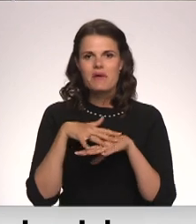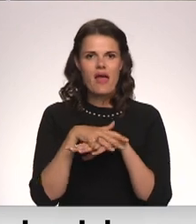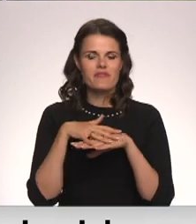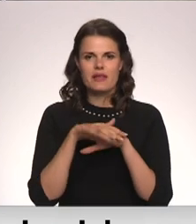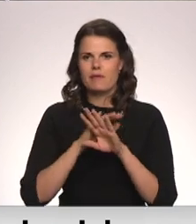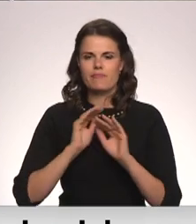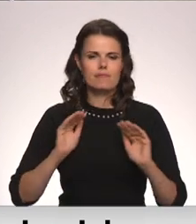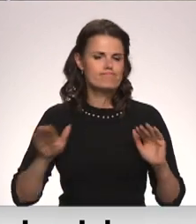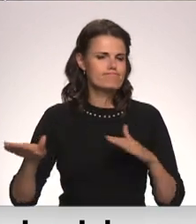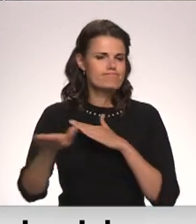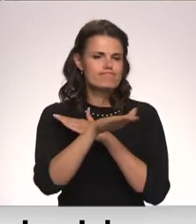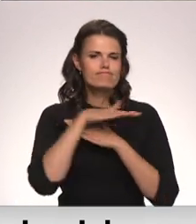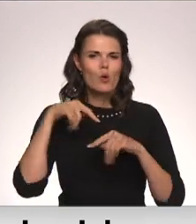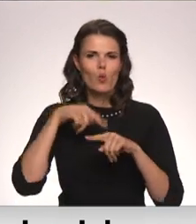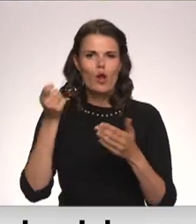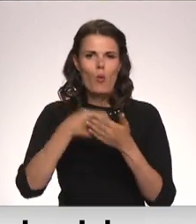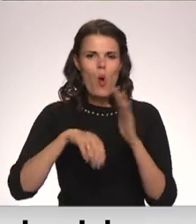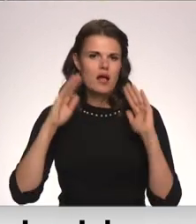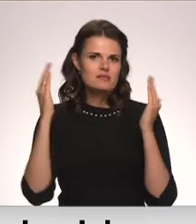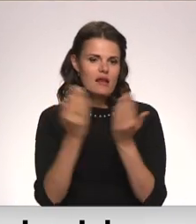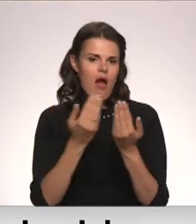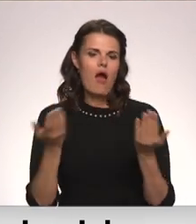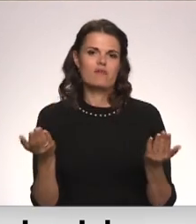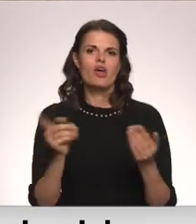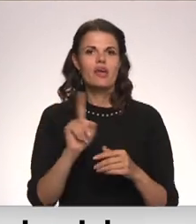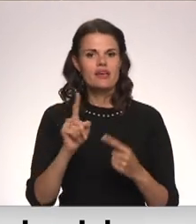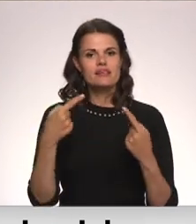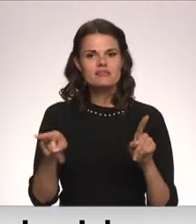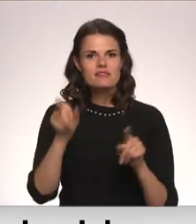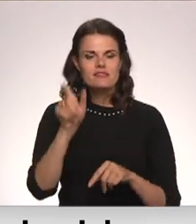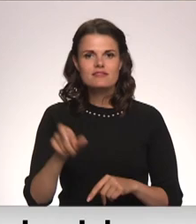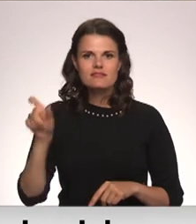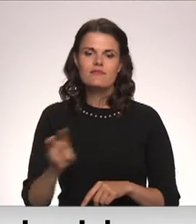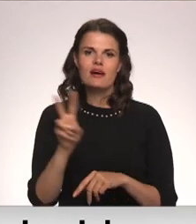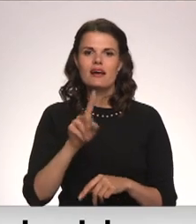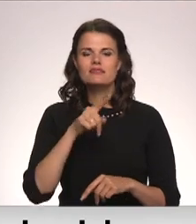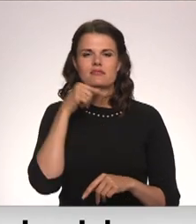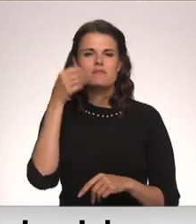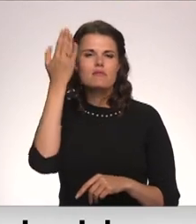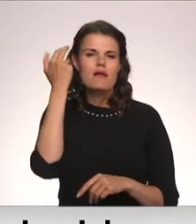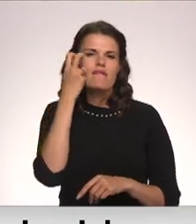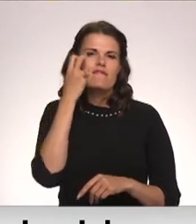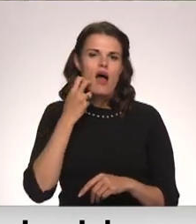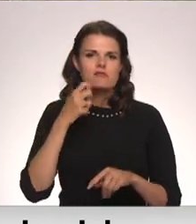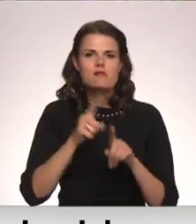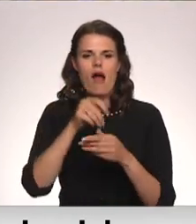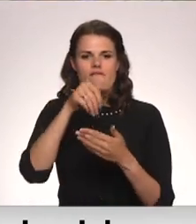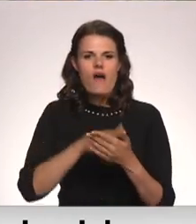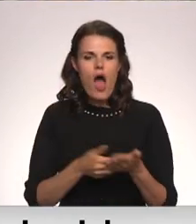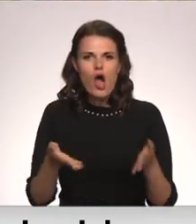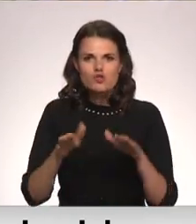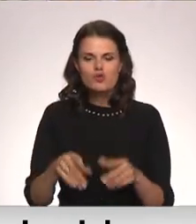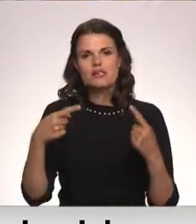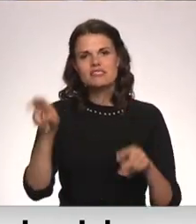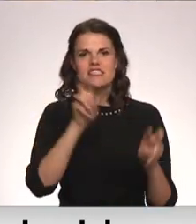sabiedrība apkārt un kur viņi ir tā kā noslēgtā vidē dzīvo. Ir cilvēki, kuriem vai kaut ko sēno ar vēsturi salpu, ir, kas atkal